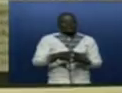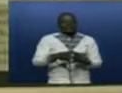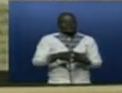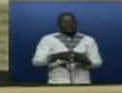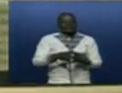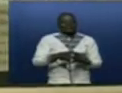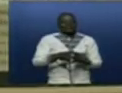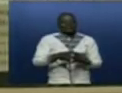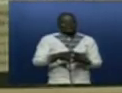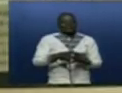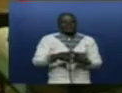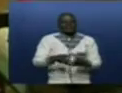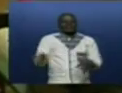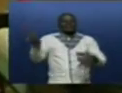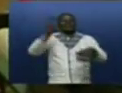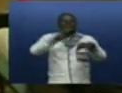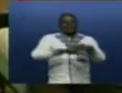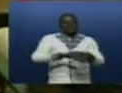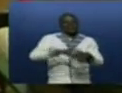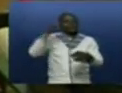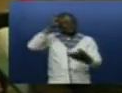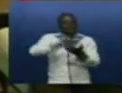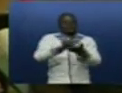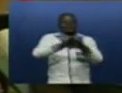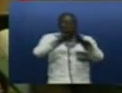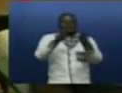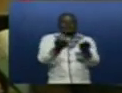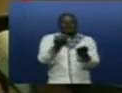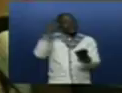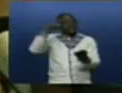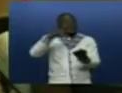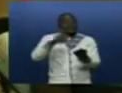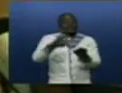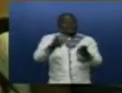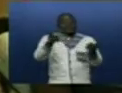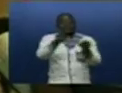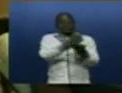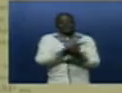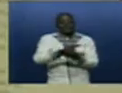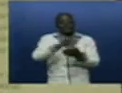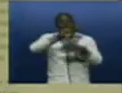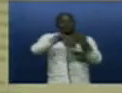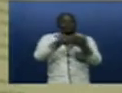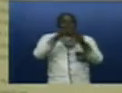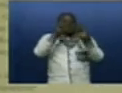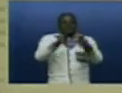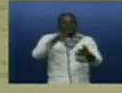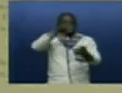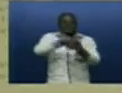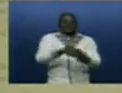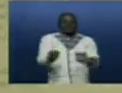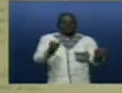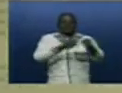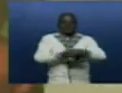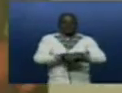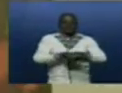La restitution du contenu de cet ouvrage est la raison qui réunit toutes ces personnes dans cette salle. L'œuvre